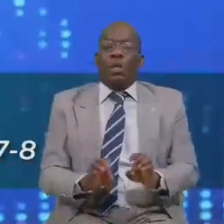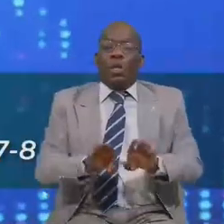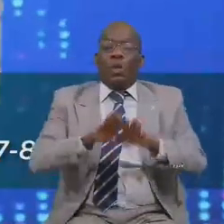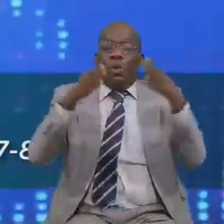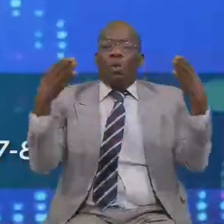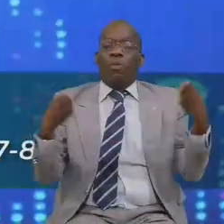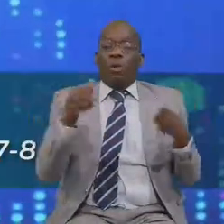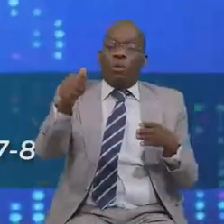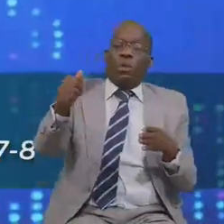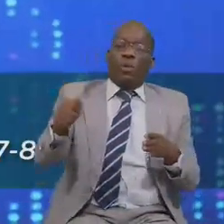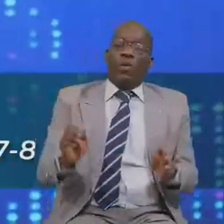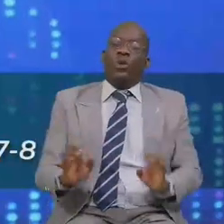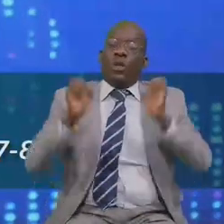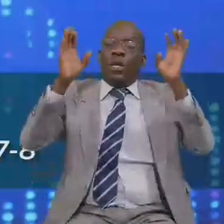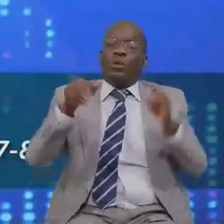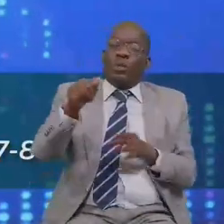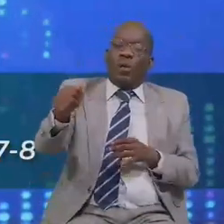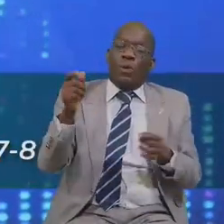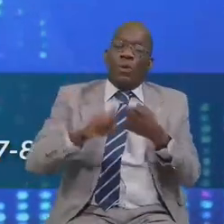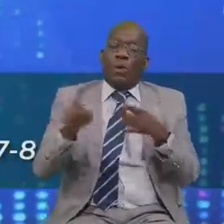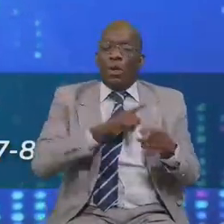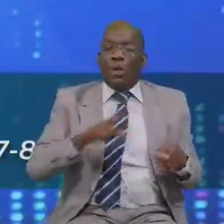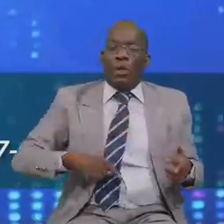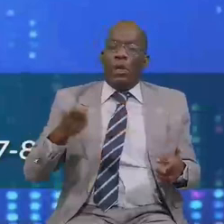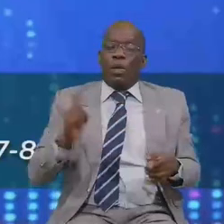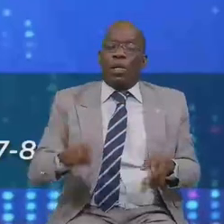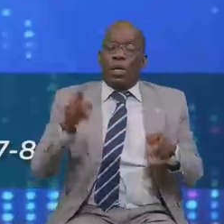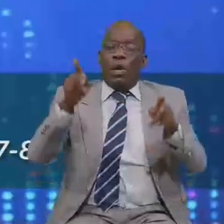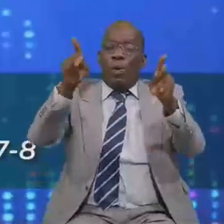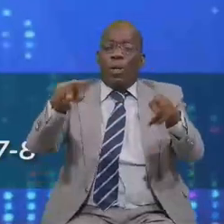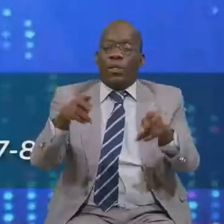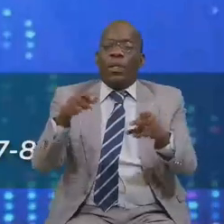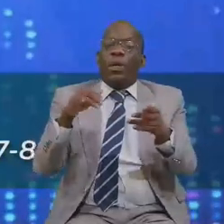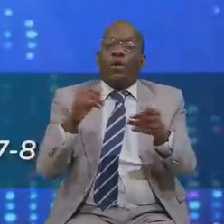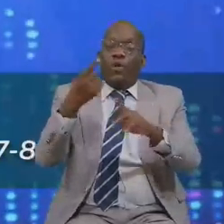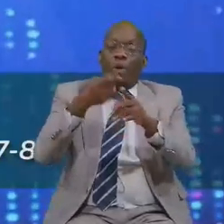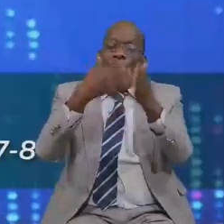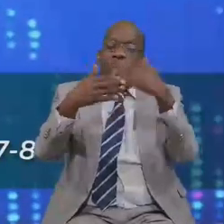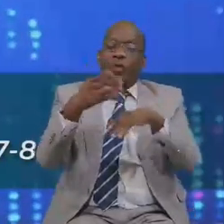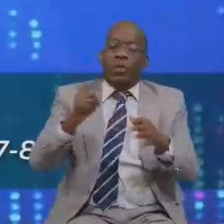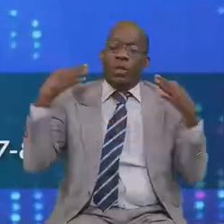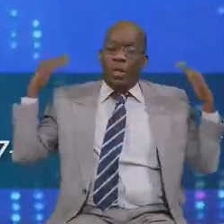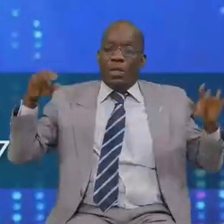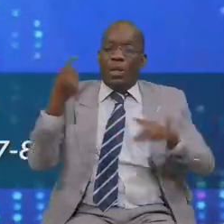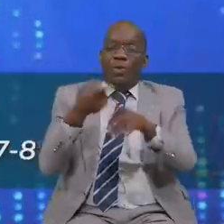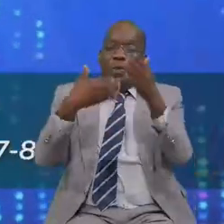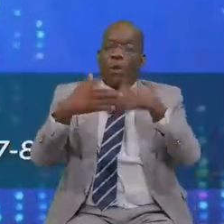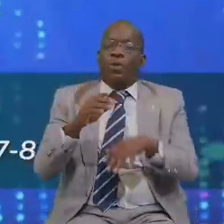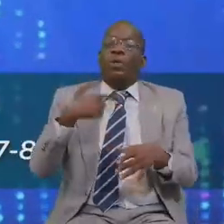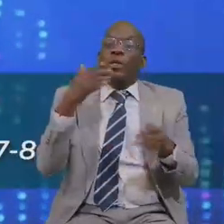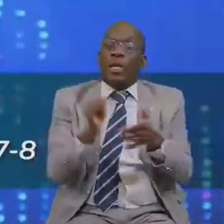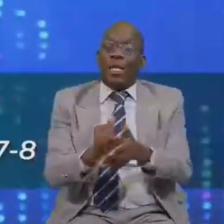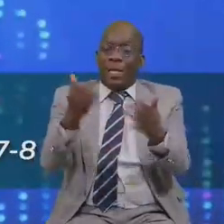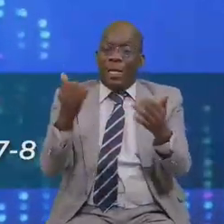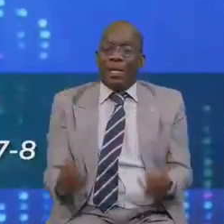Seigneur et la personnalité, l'ange du ciel, lui a dit, « Maintenant, l'iniquité est ôtée,